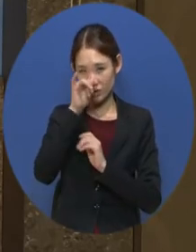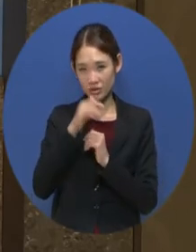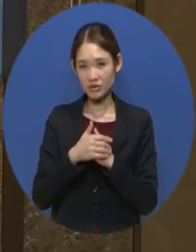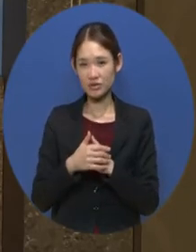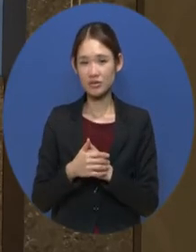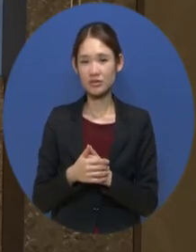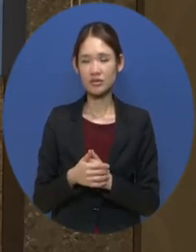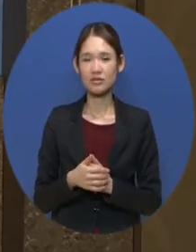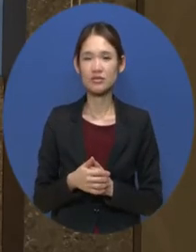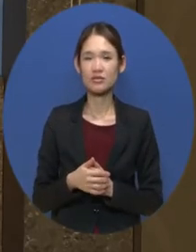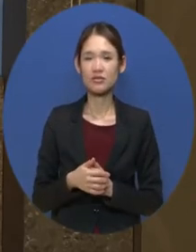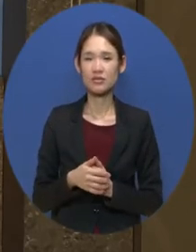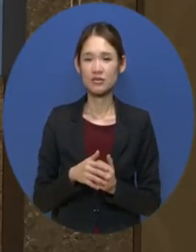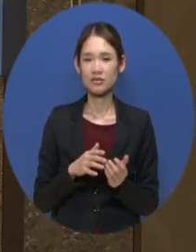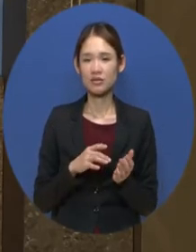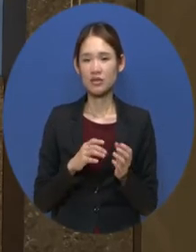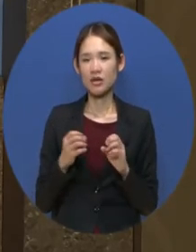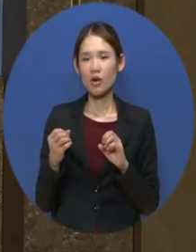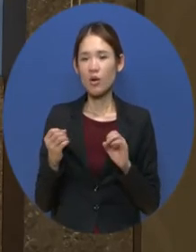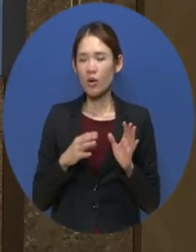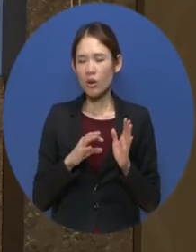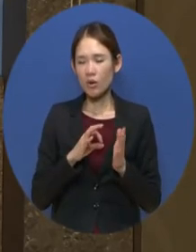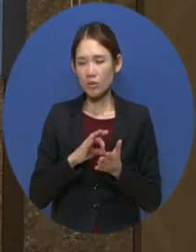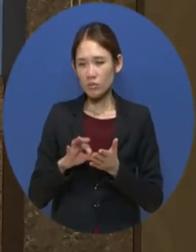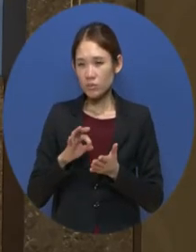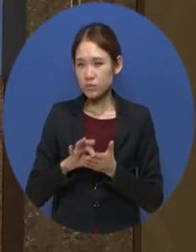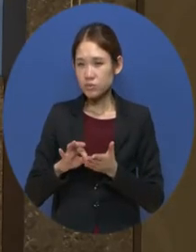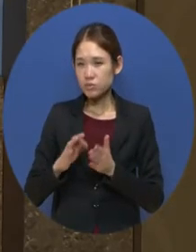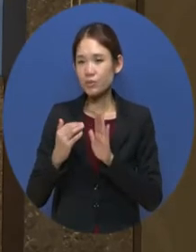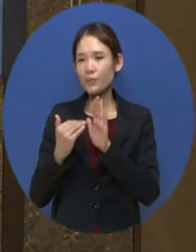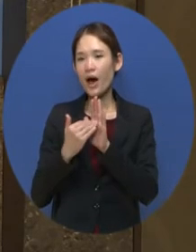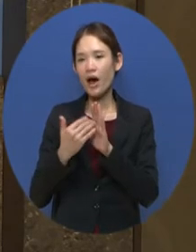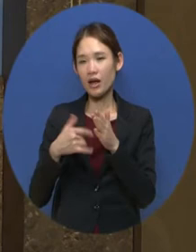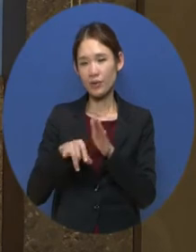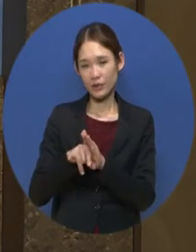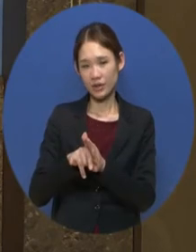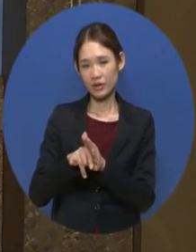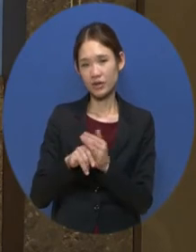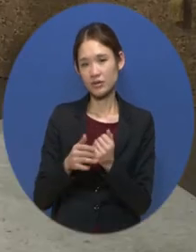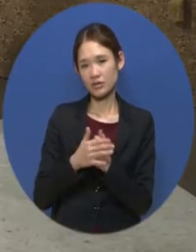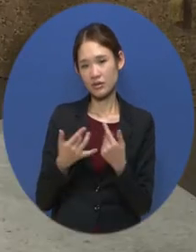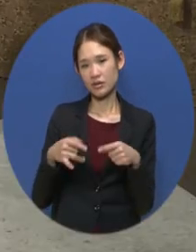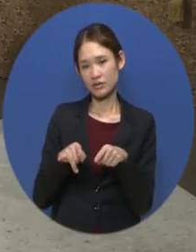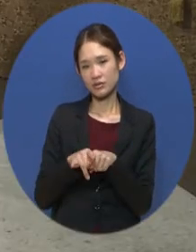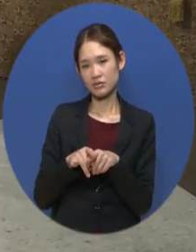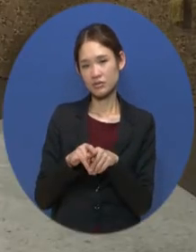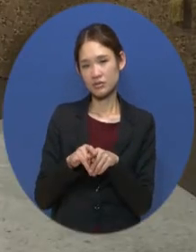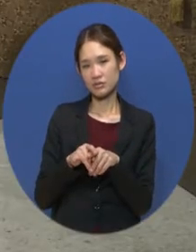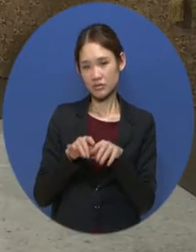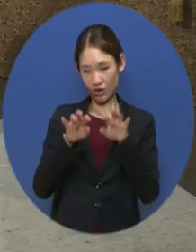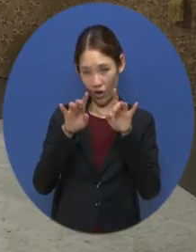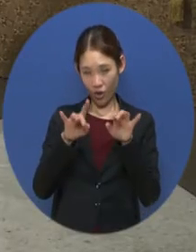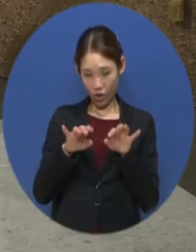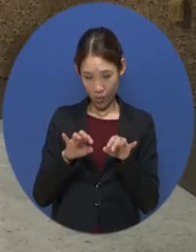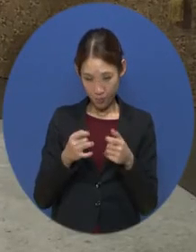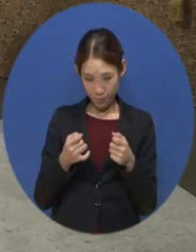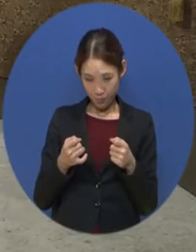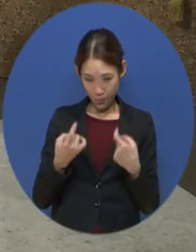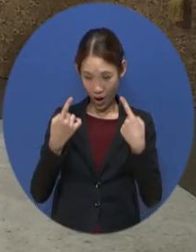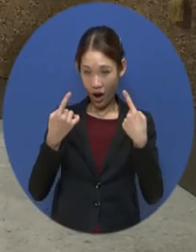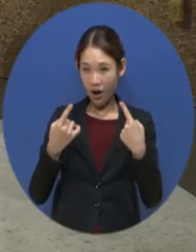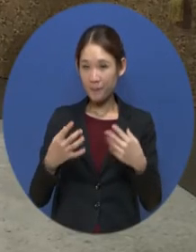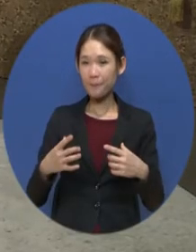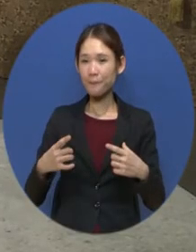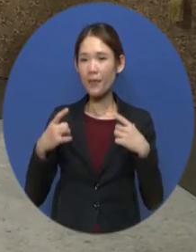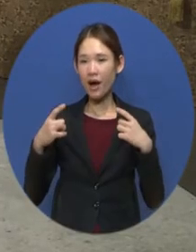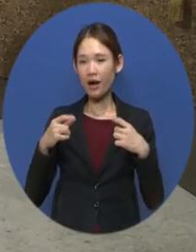식으로 오남용을 방지할 수 있도록 예. 저희가 이 서비스를 같이 검색을 하고 하자마자 있어요. 이런 팝업 창이 뜨는